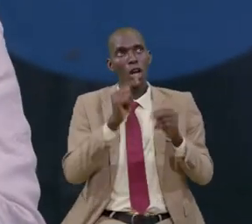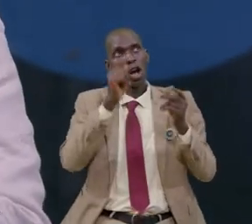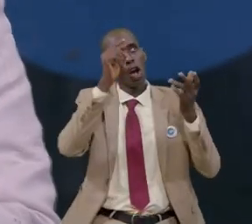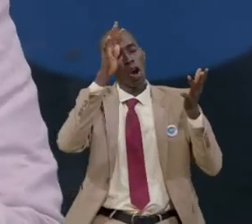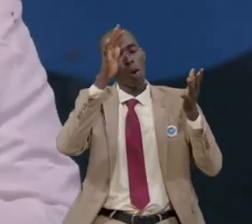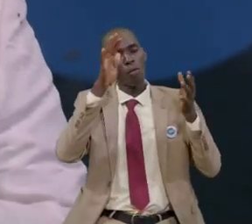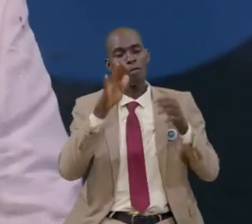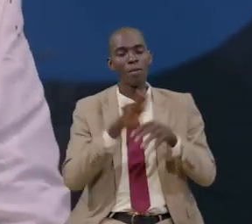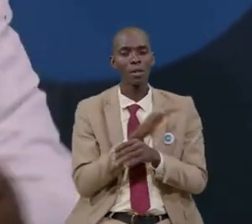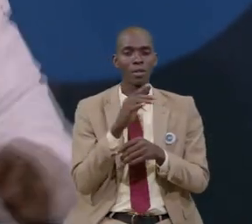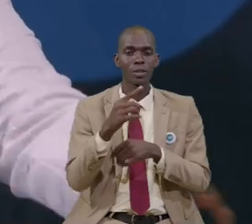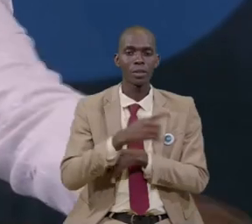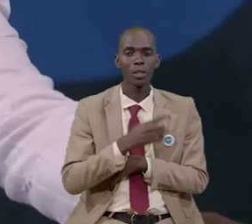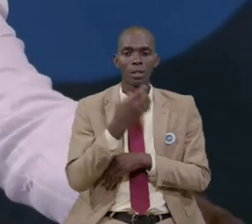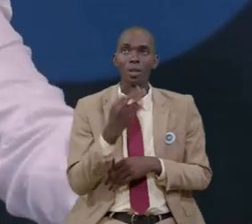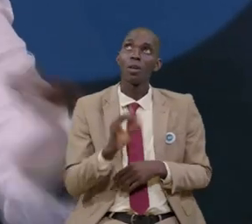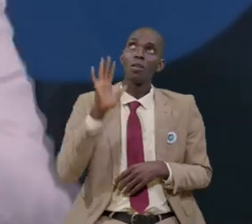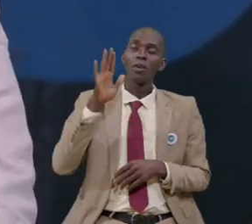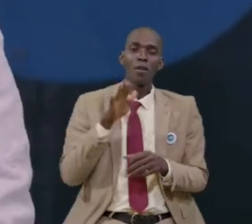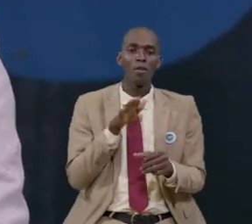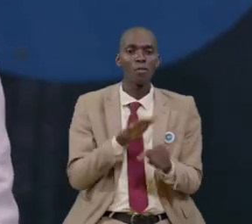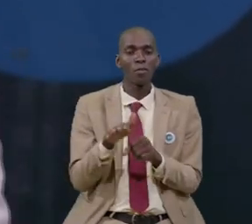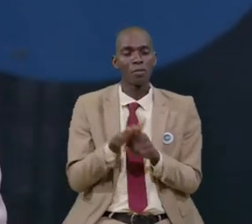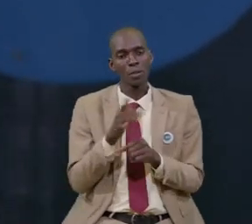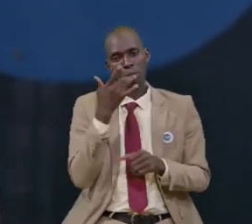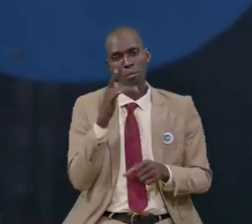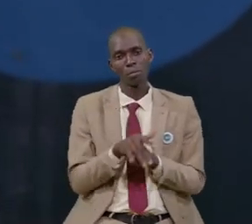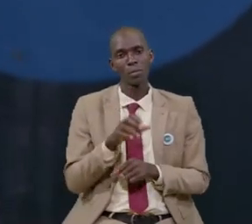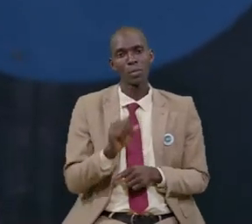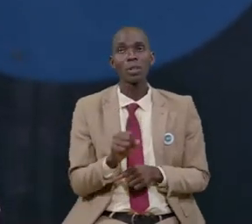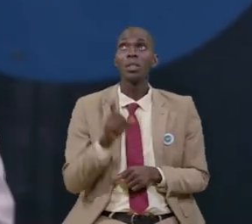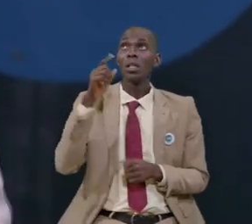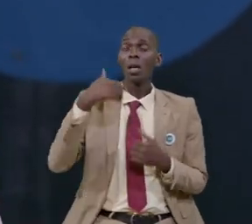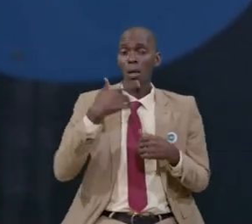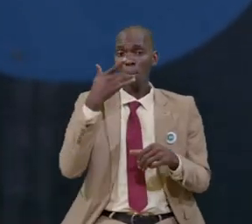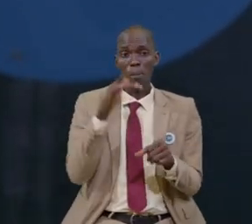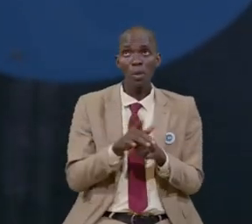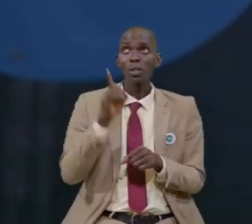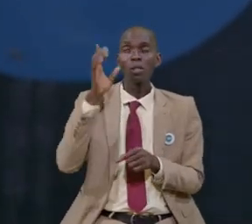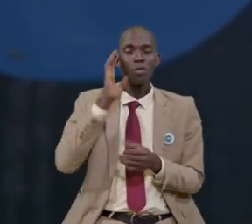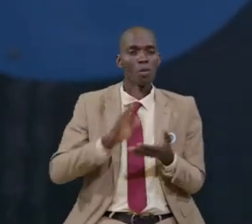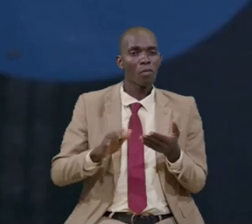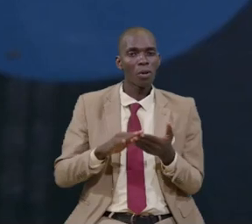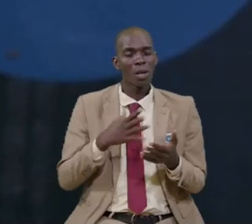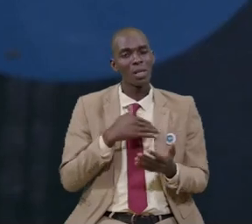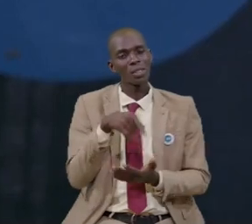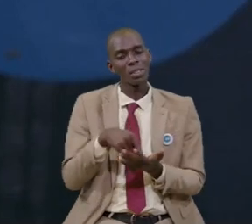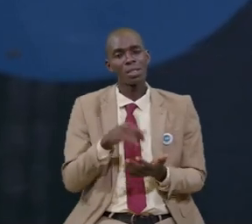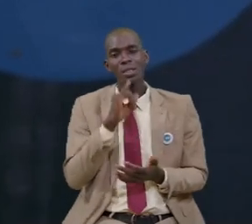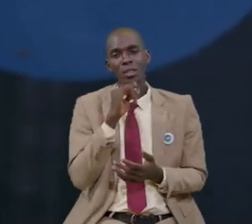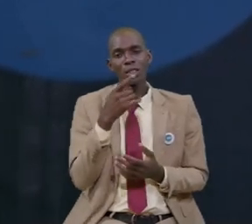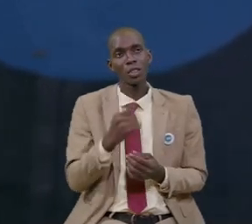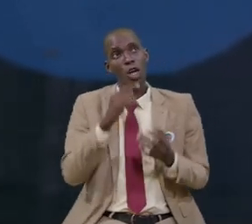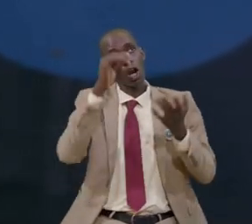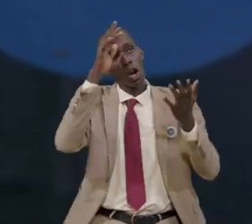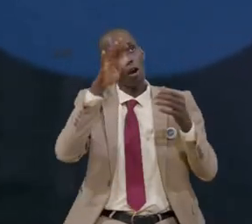d'espoir de ses promesses accomplies. Il a promis de nous pardonner. Et voici le jour